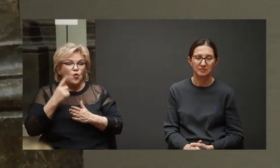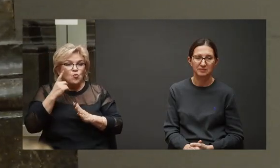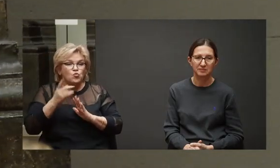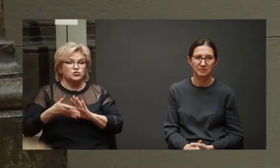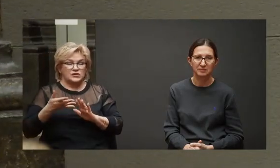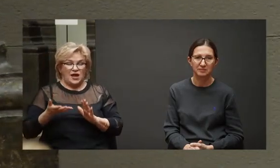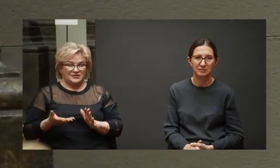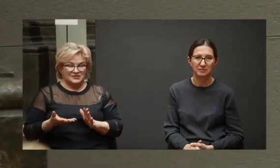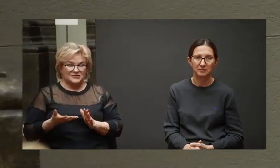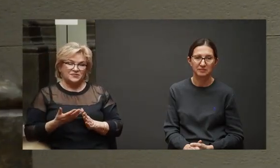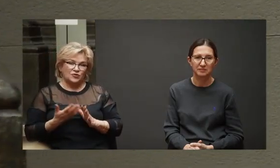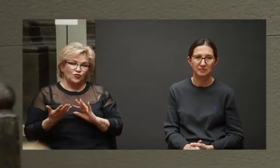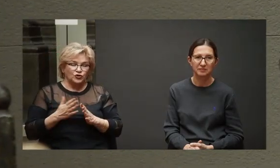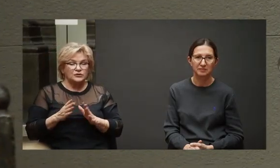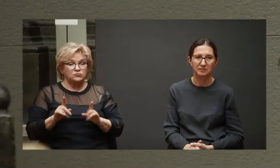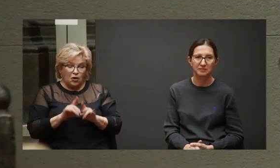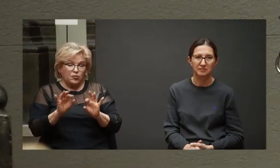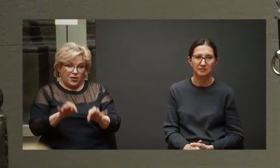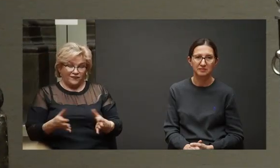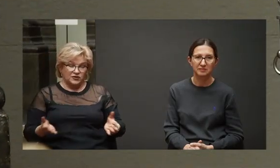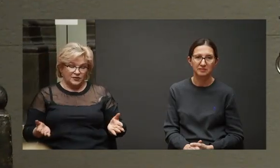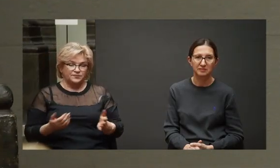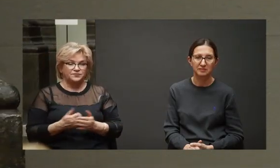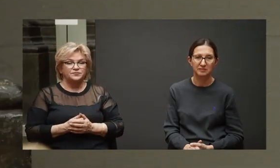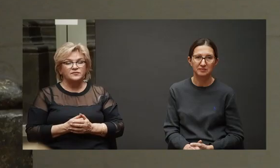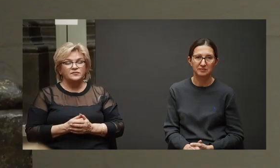узнать. Ну, так правда, да.